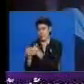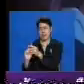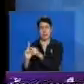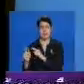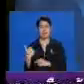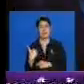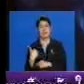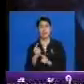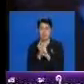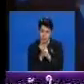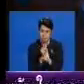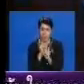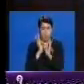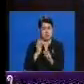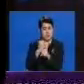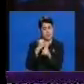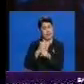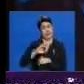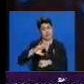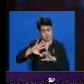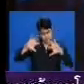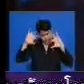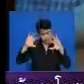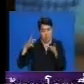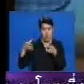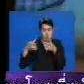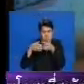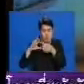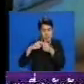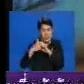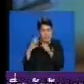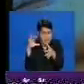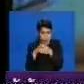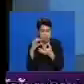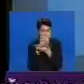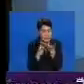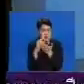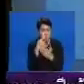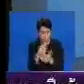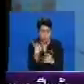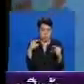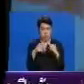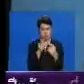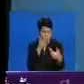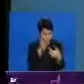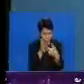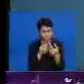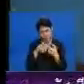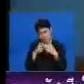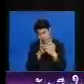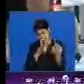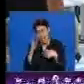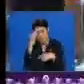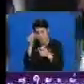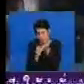างๆเน้นดำเนินงานต่อเจ้าหน้าที่ของรัฐกลุ่มอิทธิพลที่มีพฤติกรรมเกี่ยวข้องกับยาเสพติดทั้งโดยตรงและโดยอ้อมเพื่อ